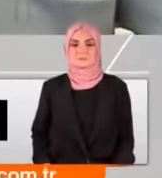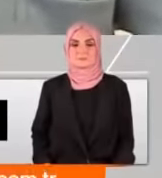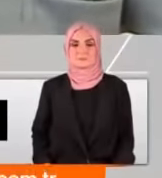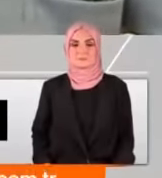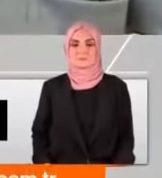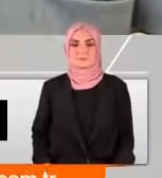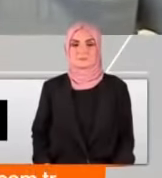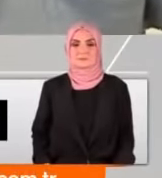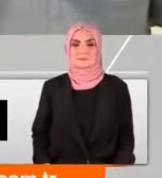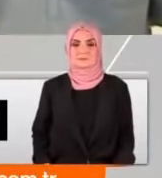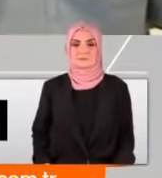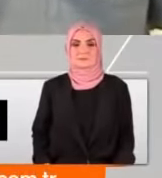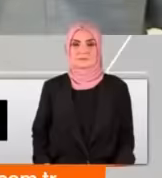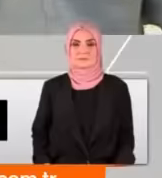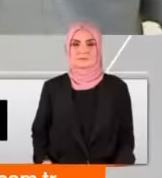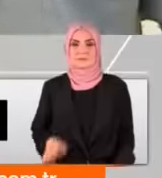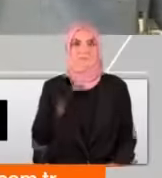Biraz jurnalcilik diyelim.